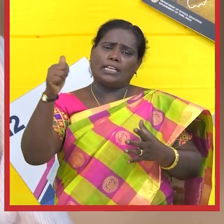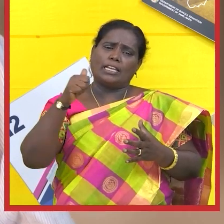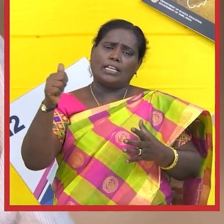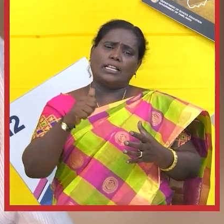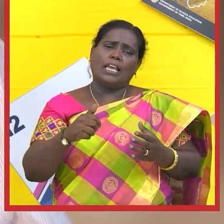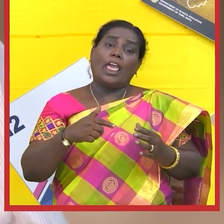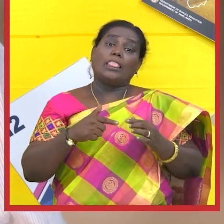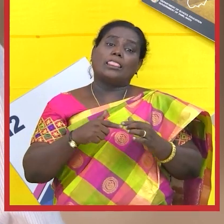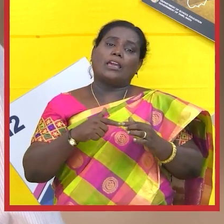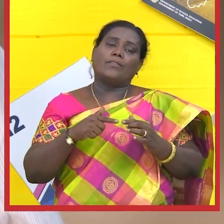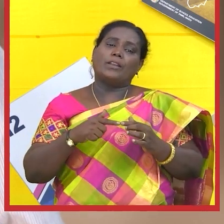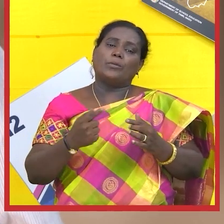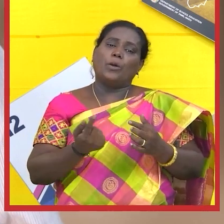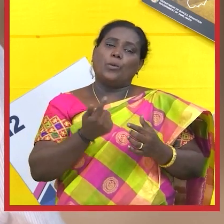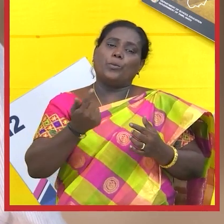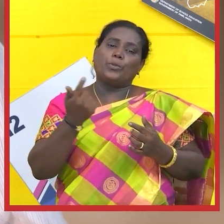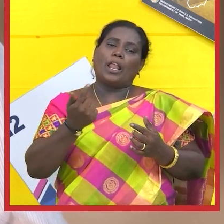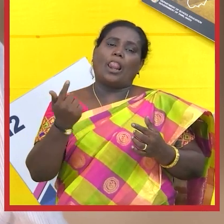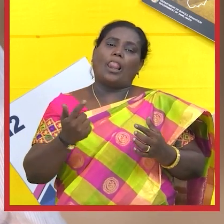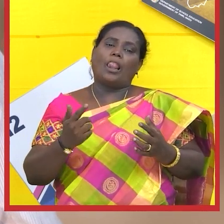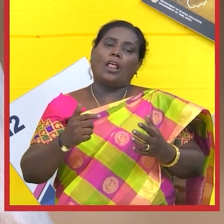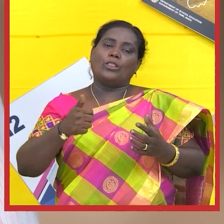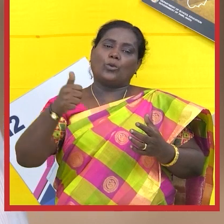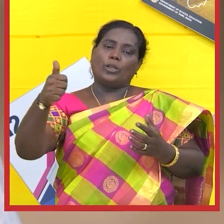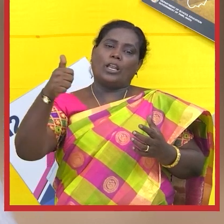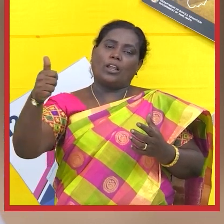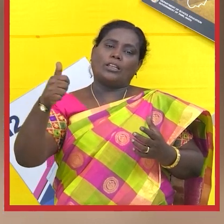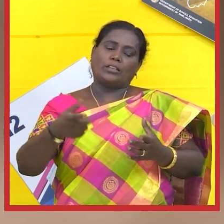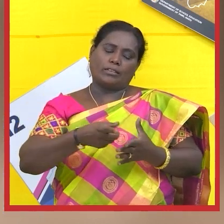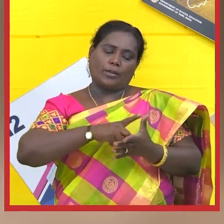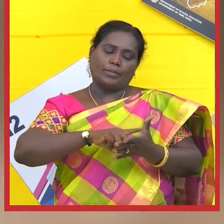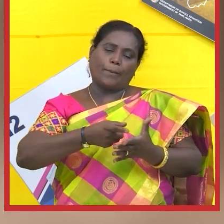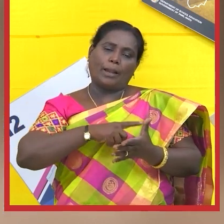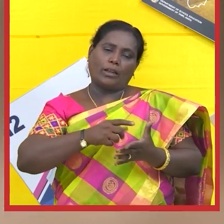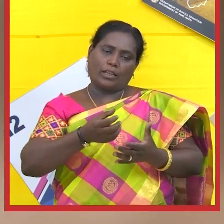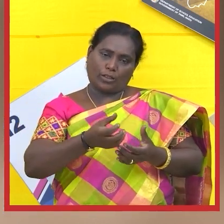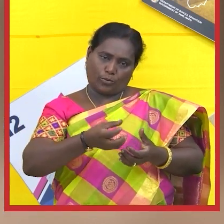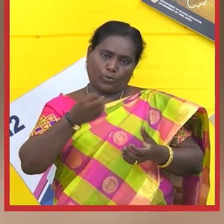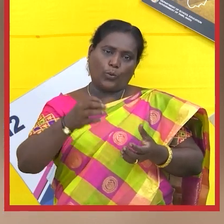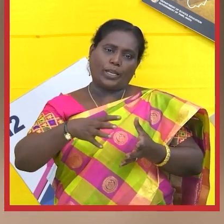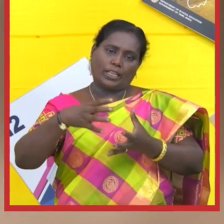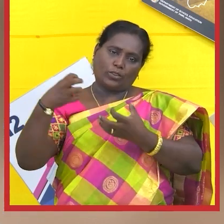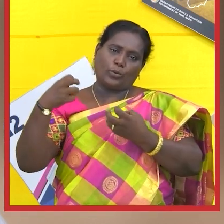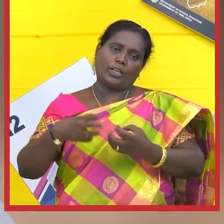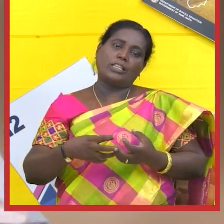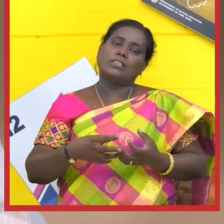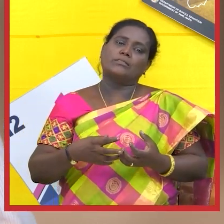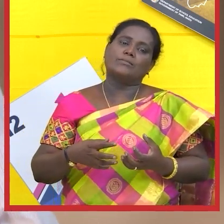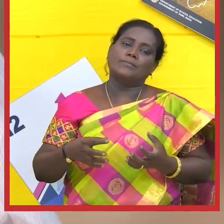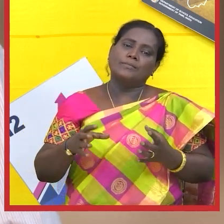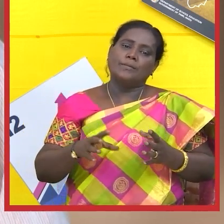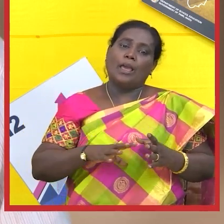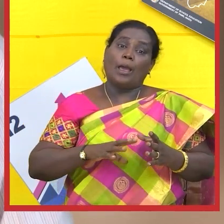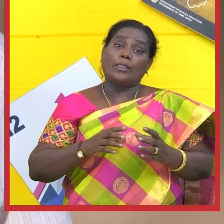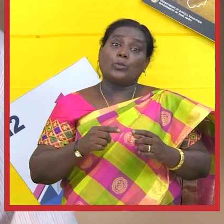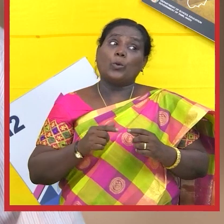அதனுடைய முதல் தொழிலாளர் இயக்கம் தமிழ்நாட்டிலே தான் உருவாகிறது. ஆக ஒரு பெரிய மாற்றம் தொழிலாளர் வாழ்விலே ஒரு பெரிய